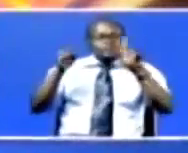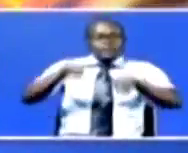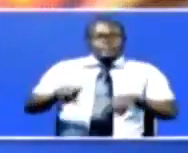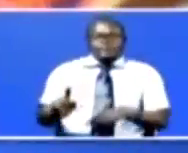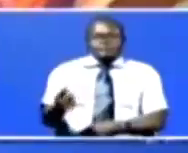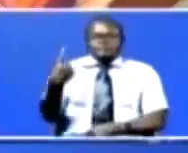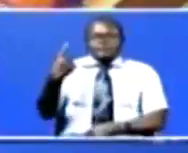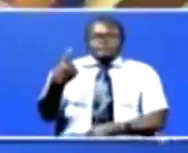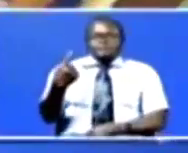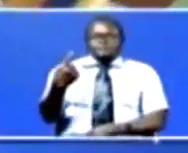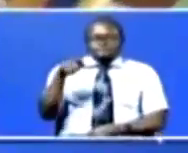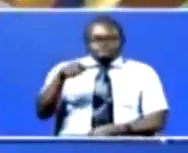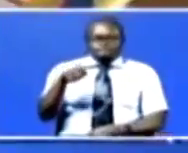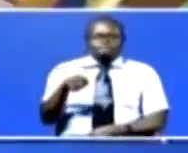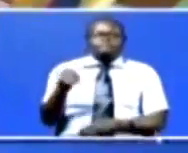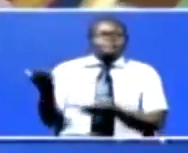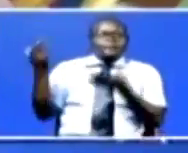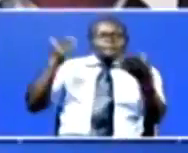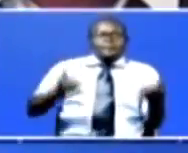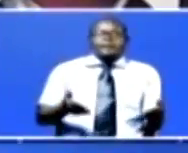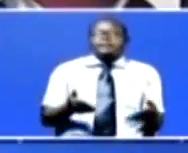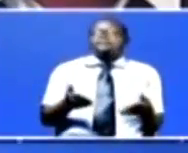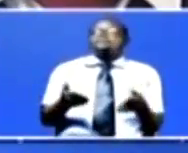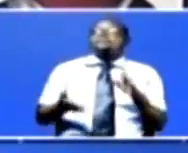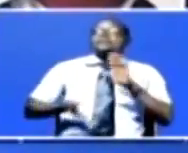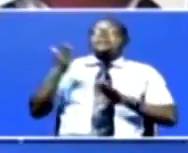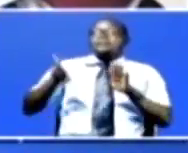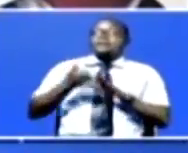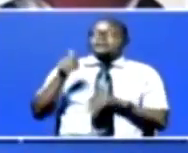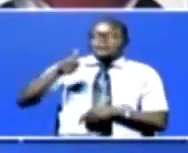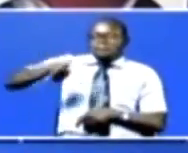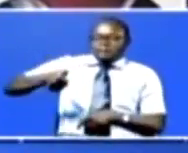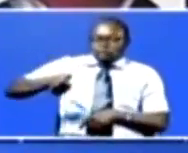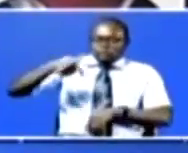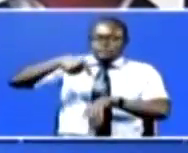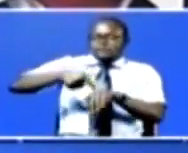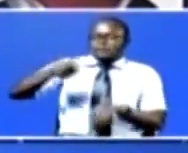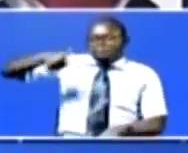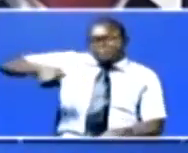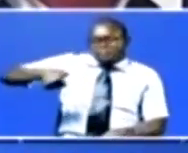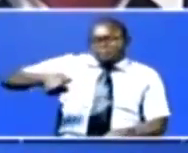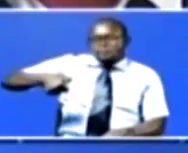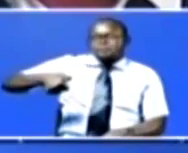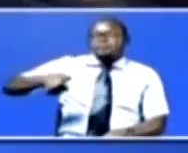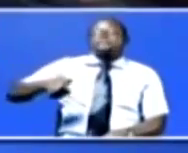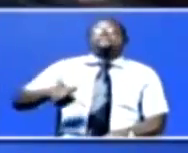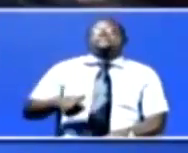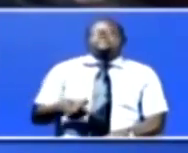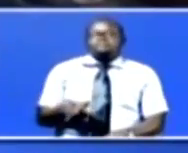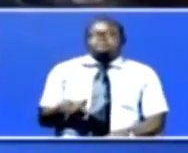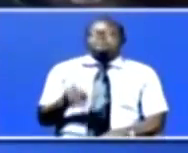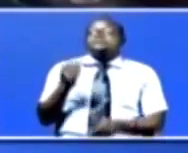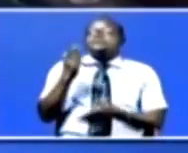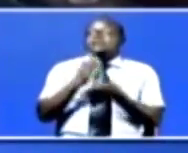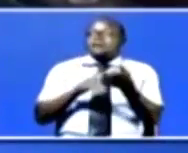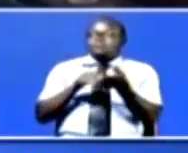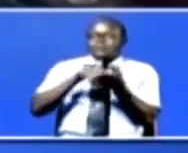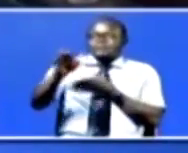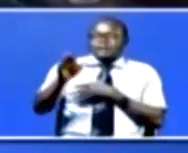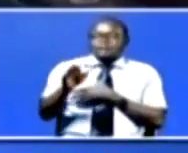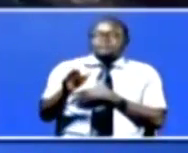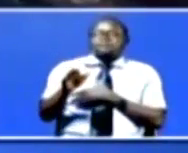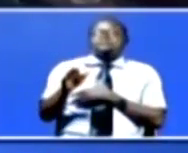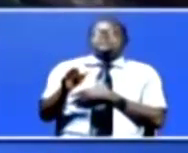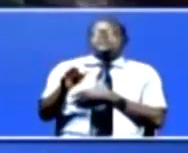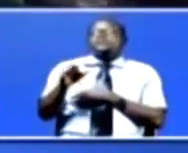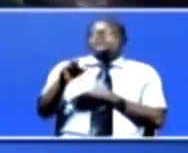kwanza ambayo inakufinya emergency button. Hii button inapobonyezwa, kushafinya hivyo button, kuna signal itatumwa kutoka kwenye transmitter